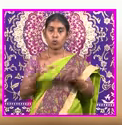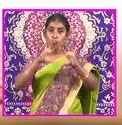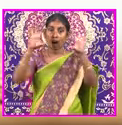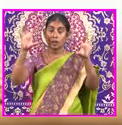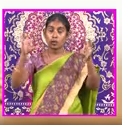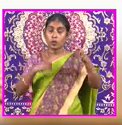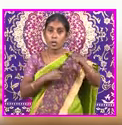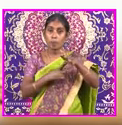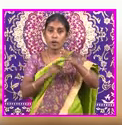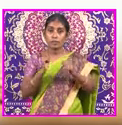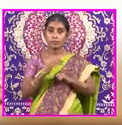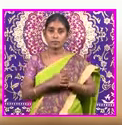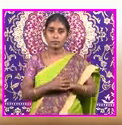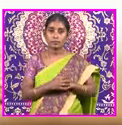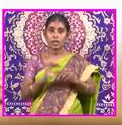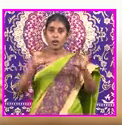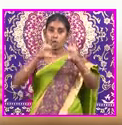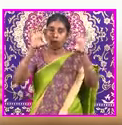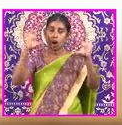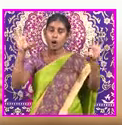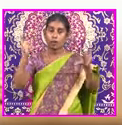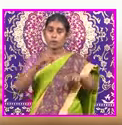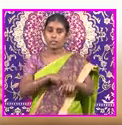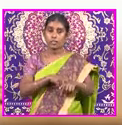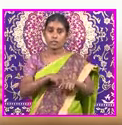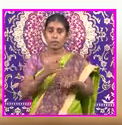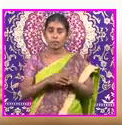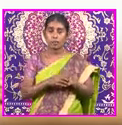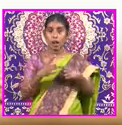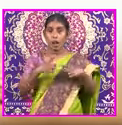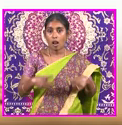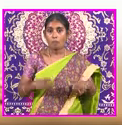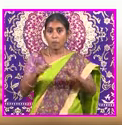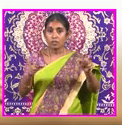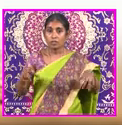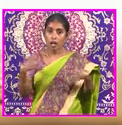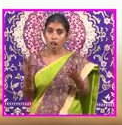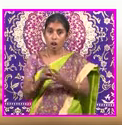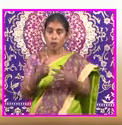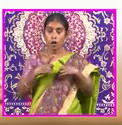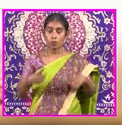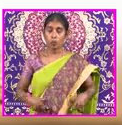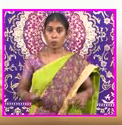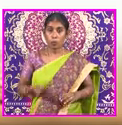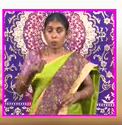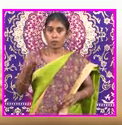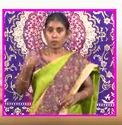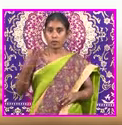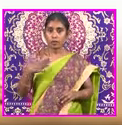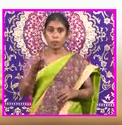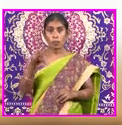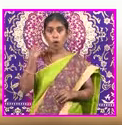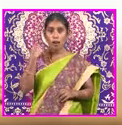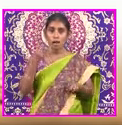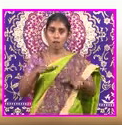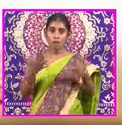முக்கியத்துவம். வானிலை மற்றும் காலநிலை என்பது மனித வாழ்க்கையில் ஒரு மிகப்பெரிய தாக்கத்தை ஏற்படுத்தக்கூடியது. உதாரணத்துக்கு சென்ற வாரம்